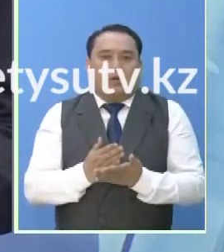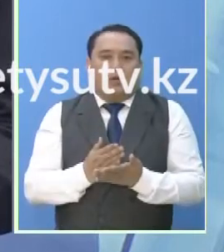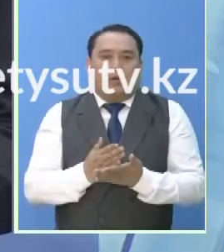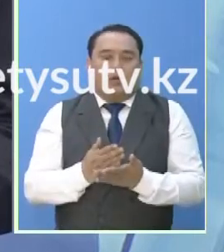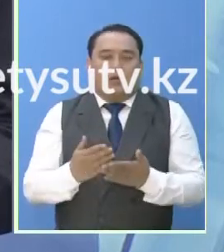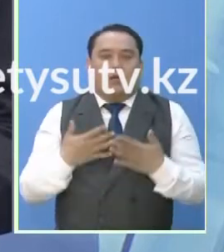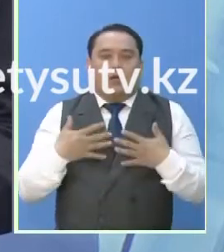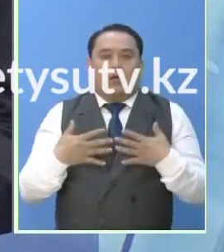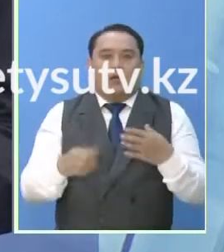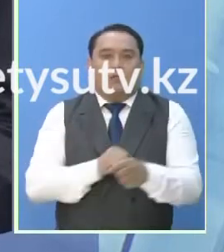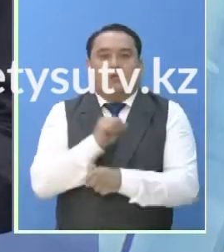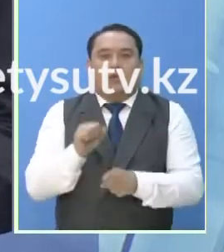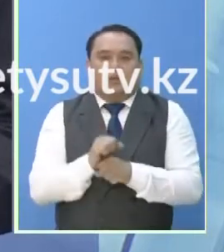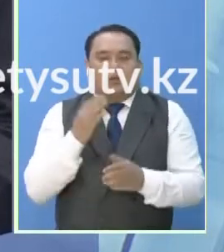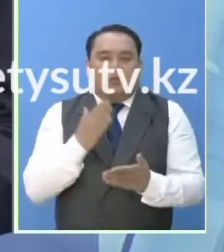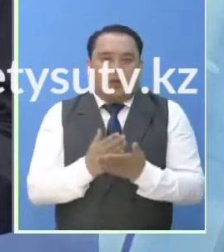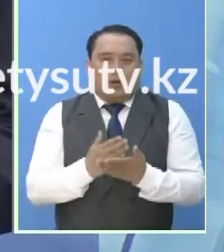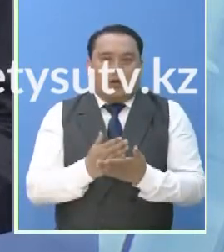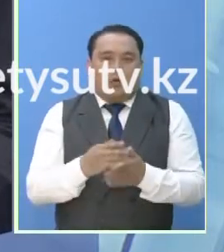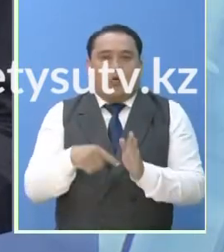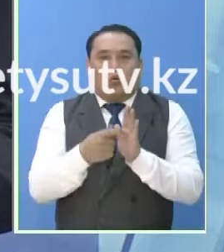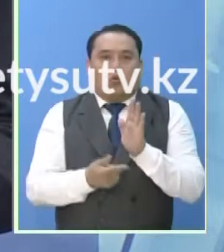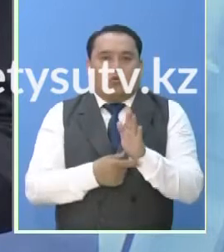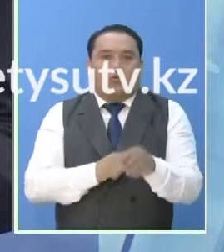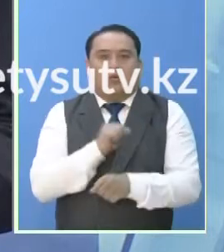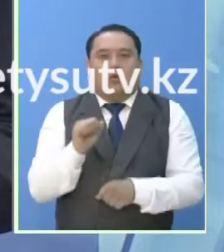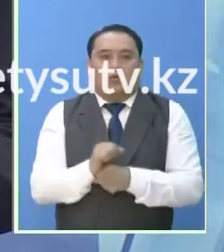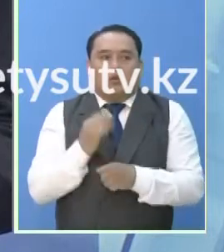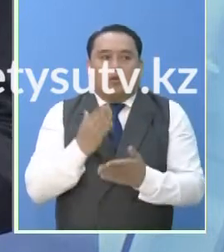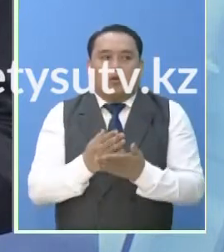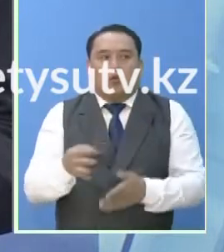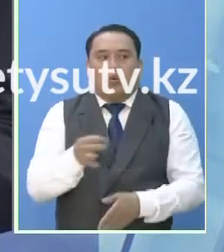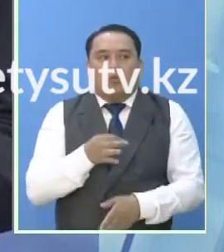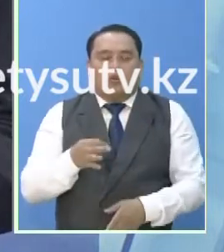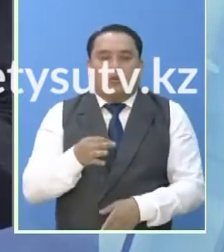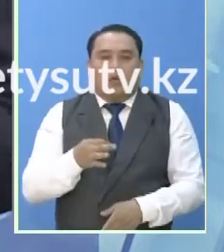кислород запас бар. Оттегі станция 17 кислородный станция бізде бар облыс бойынша.